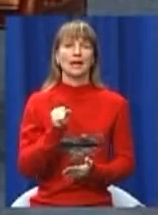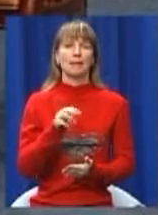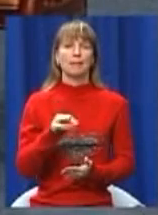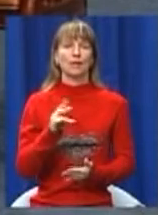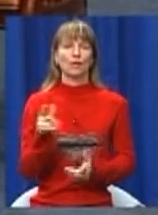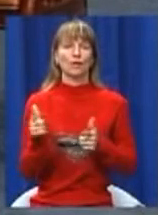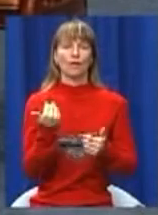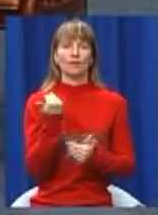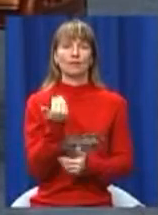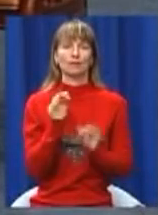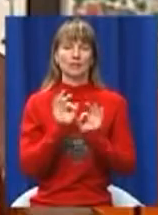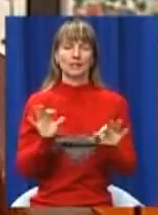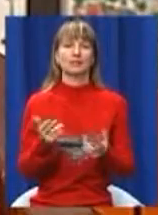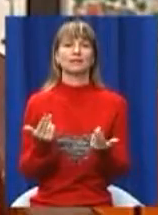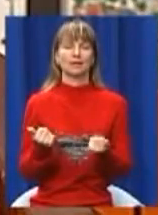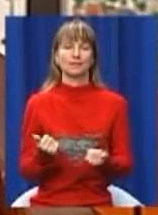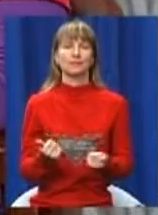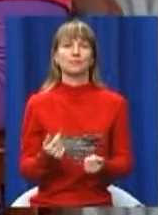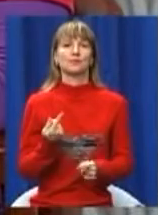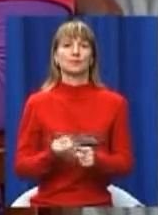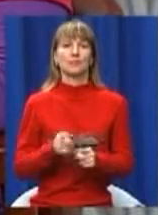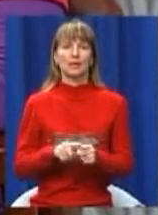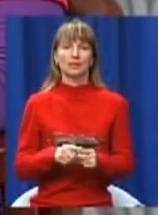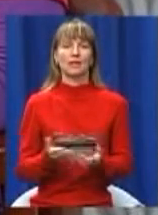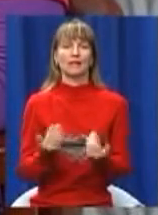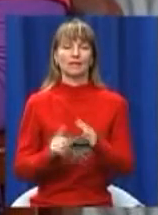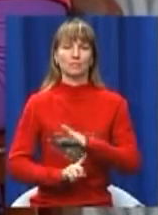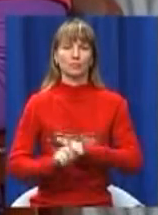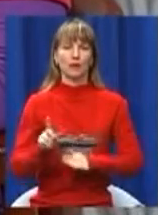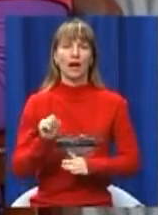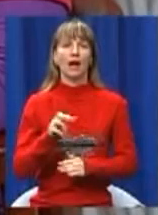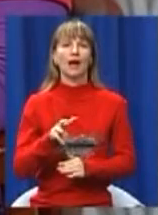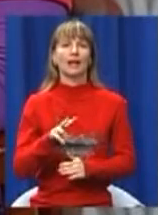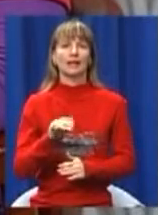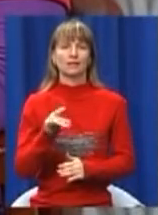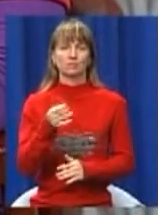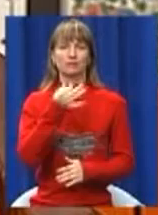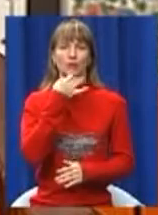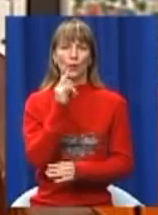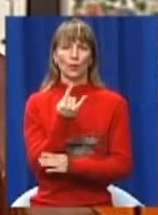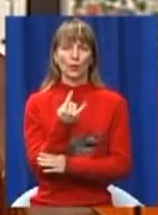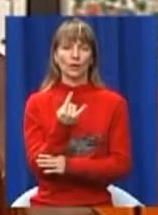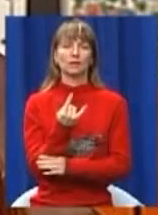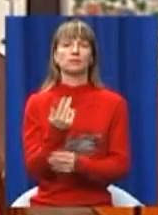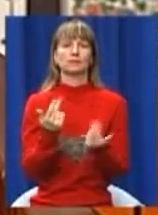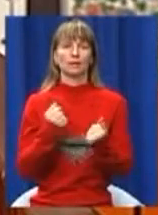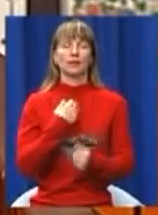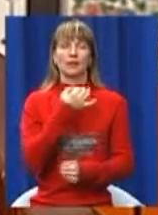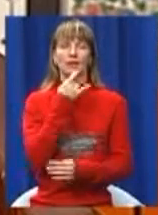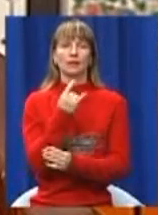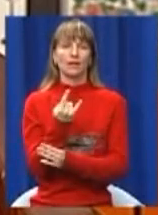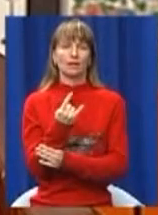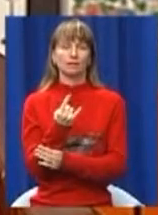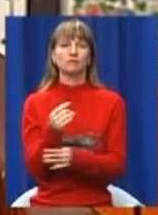вами поділитися. Так? Так. Тож, давай почнемо. Алінко, тобі подобаються ляльки? Я люблю